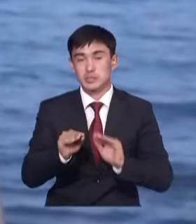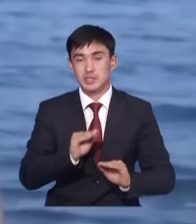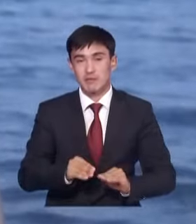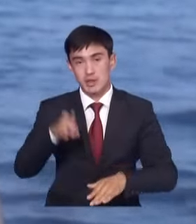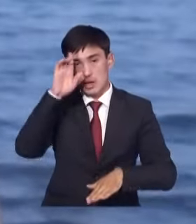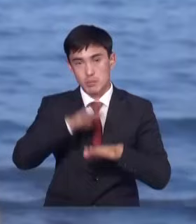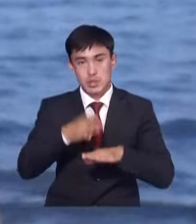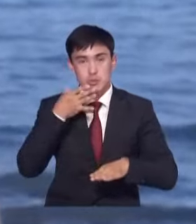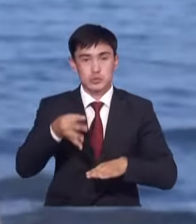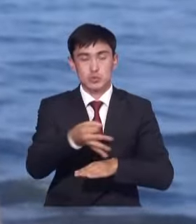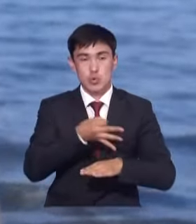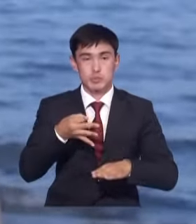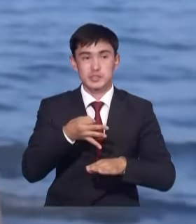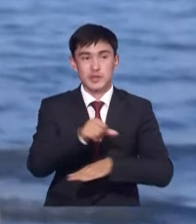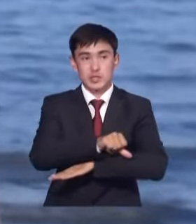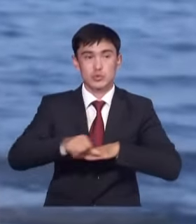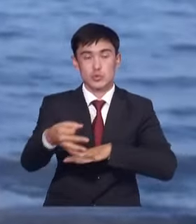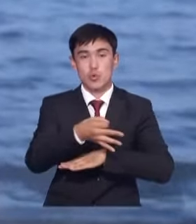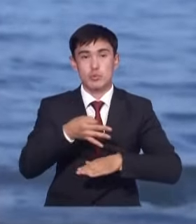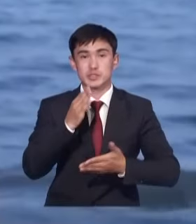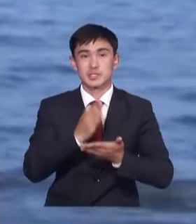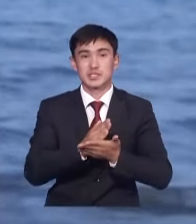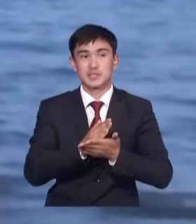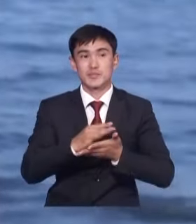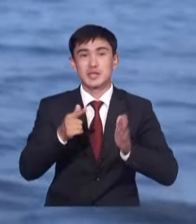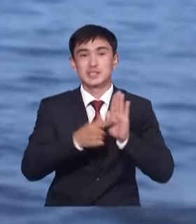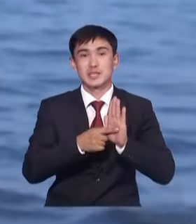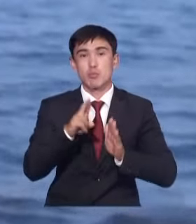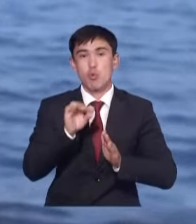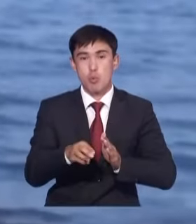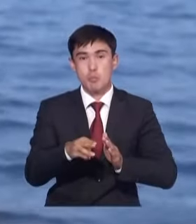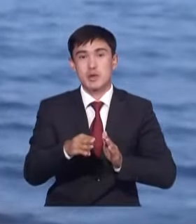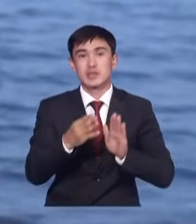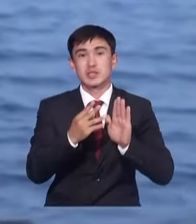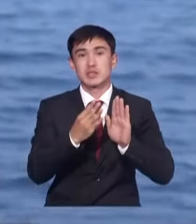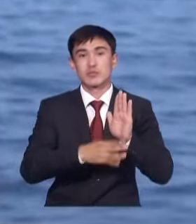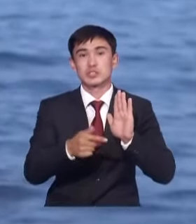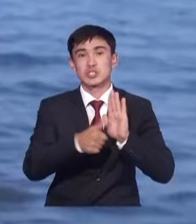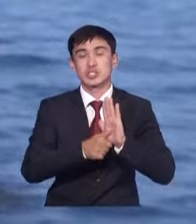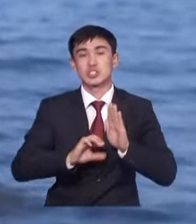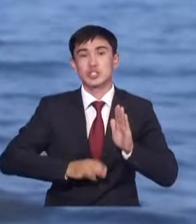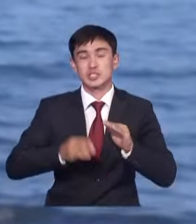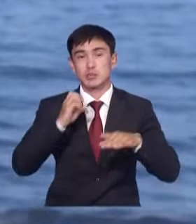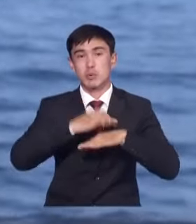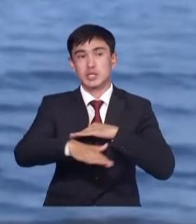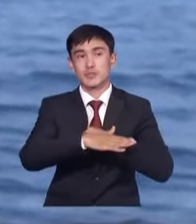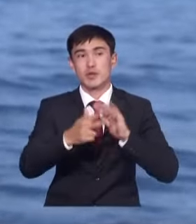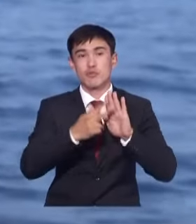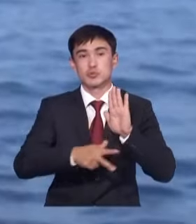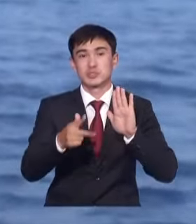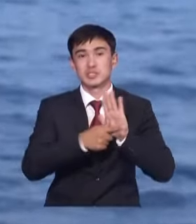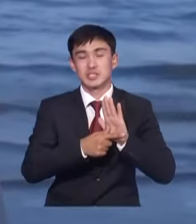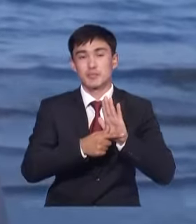постановлению Акимата Алматинской области, на территории области имеется 7 коммунальных и 96 частных пляжей. Так, на